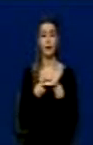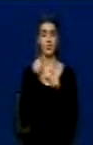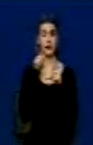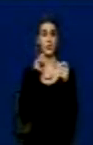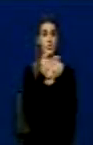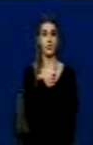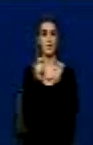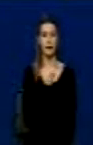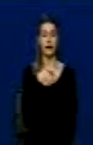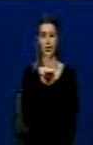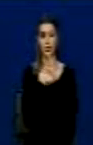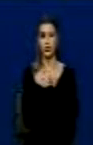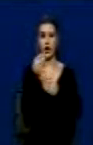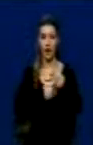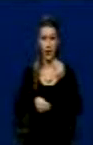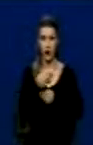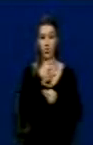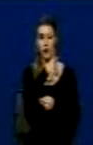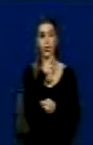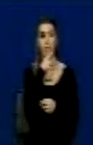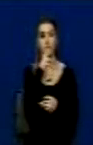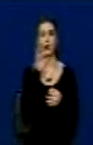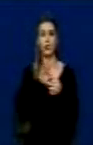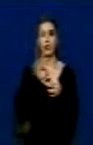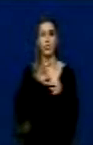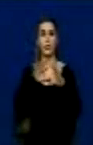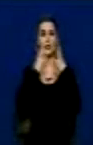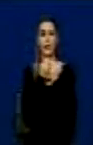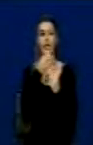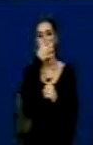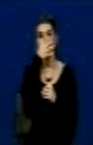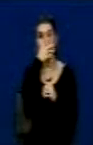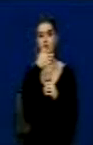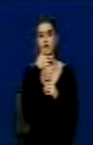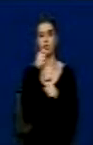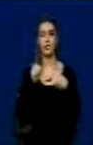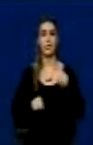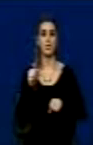reformave ekonomike synohet të eliminohet roli jo efektiv i shtetit në ekonomi.